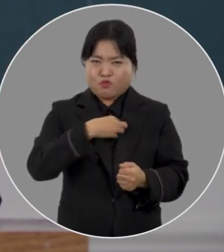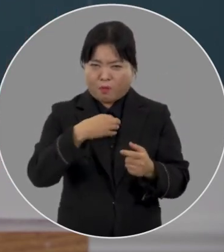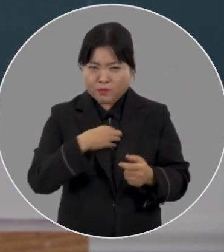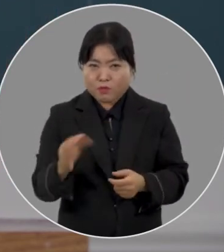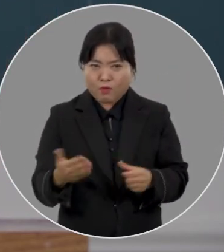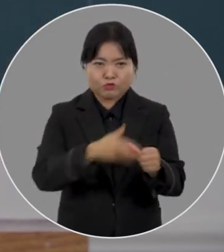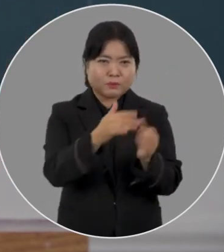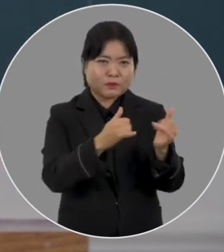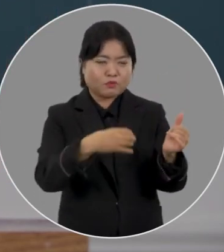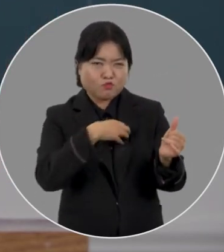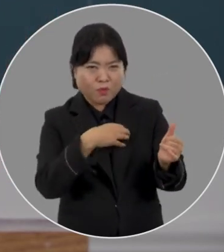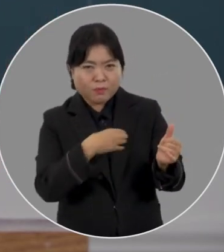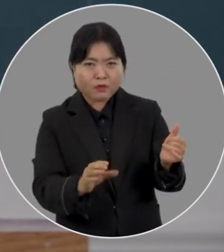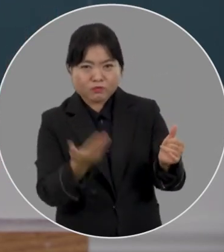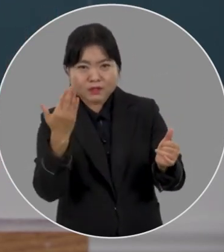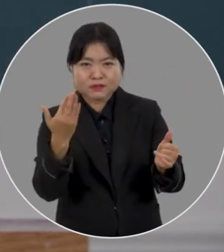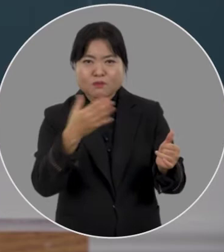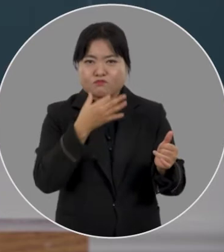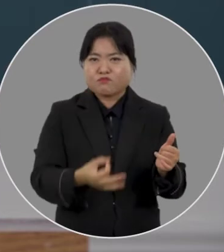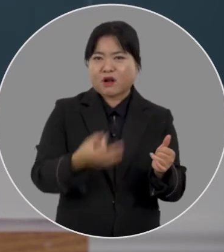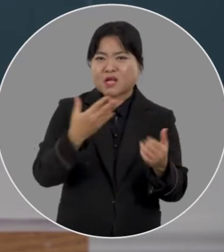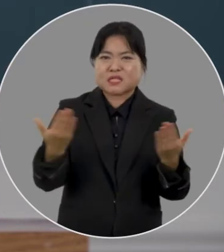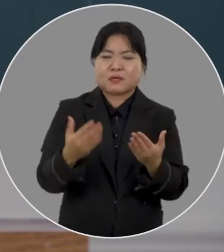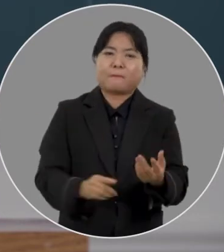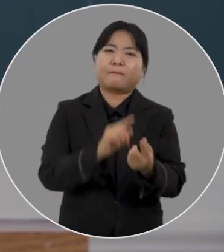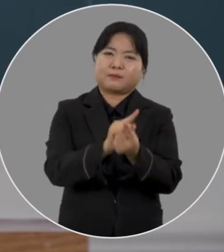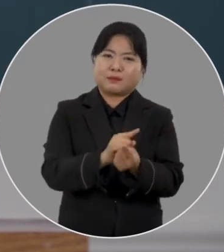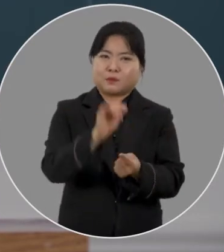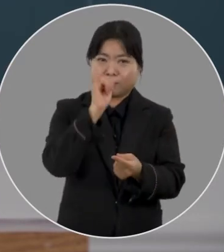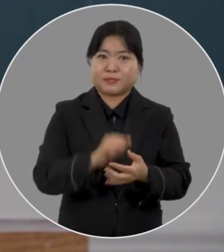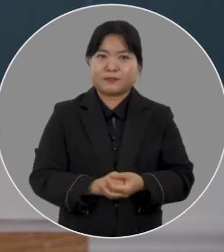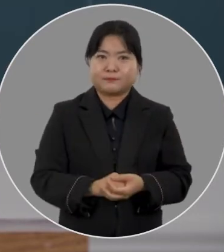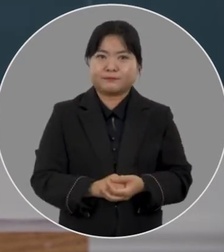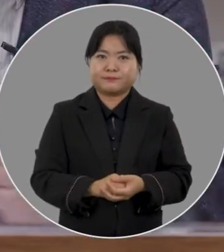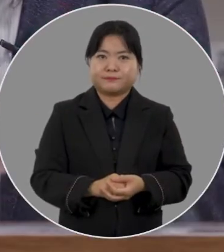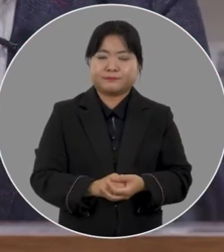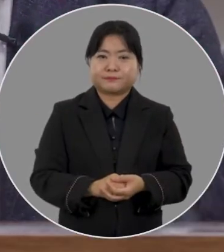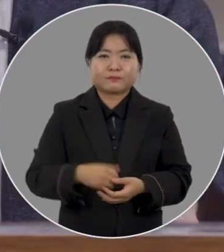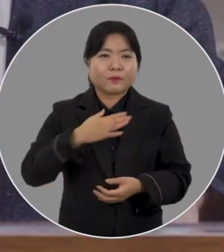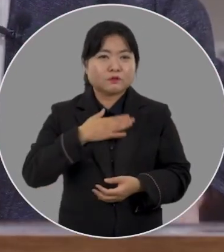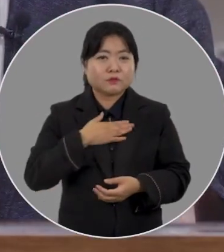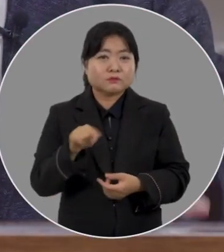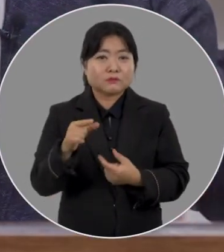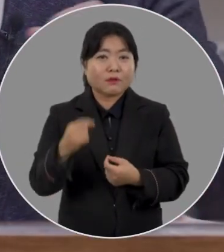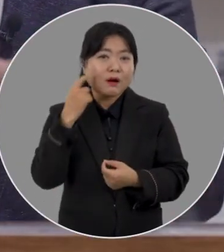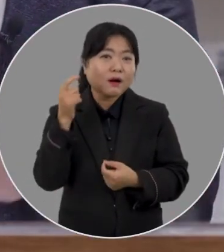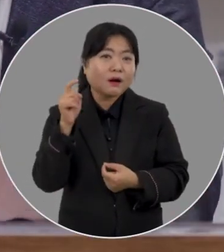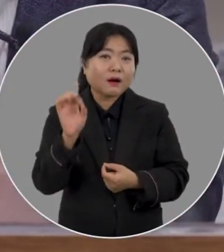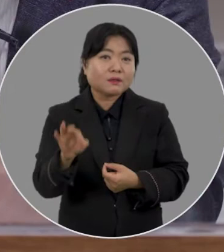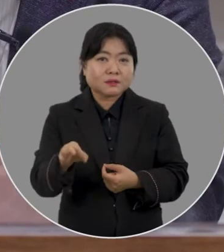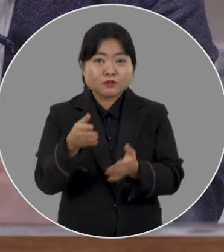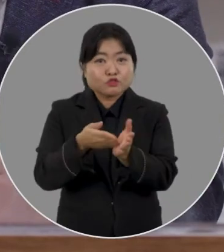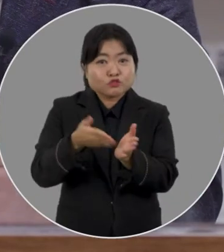주변 사람들에게도 위협이 되는 그런 불행한 일이 발생하고 있는 것 같습니다. 네. 저는 그런 가짜